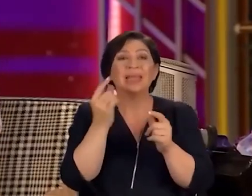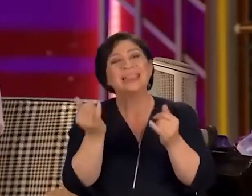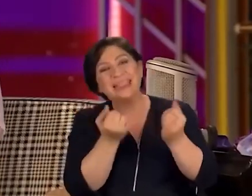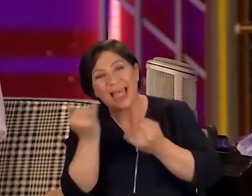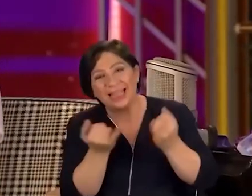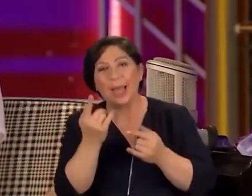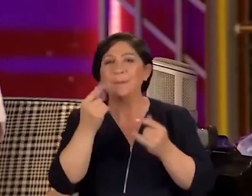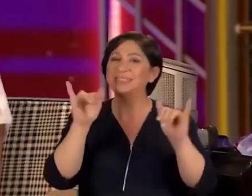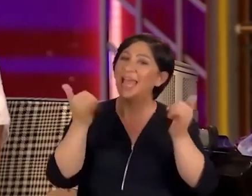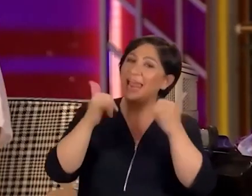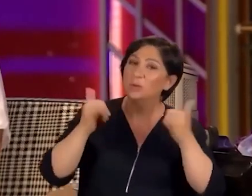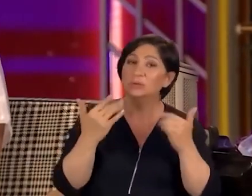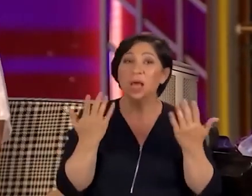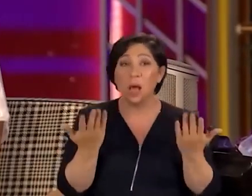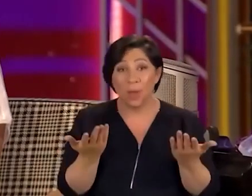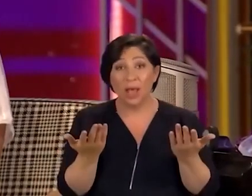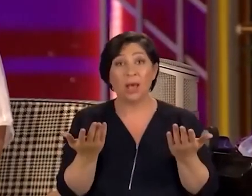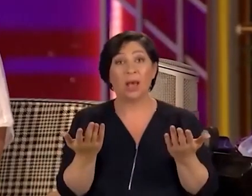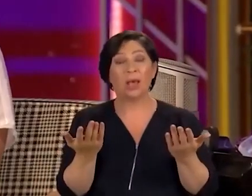dalga geçiyoruz, bir yerde eğleniyoruz ama